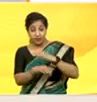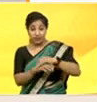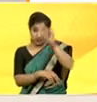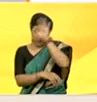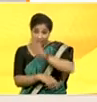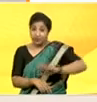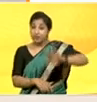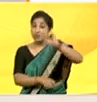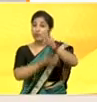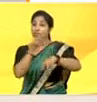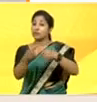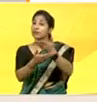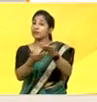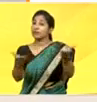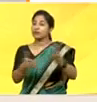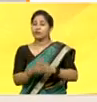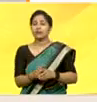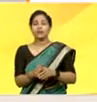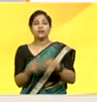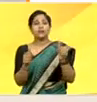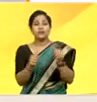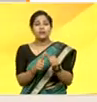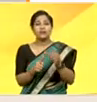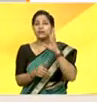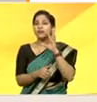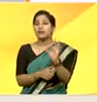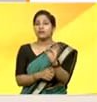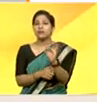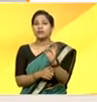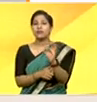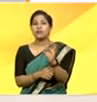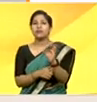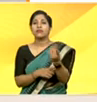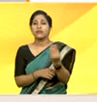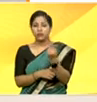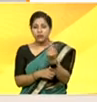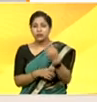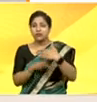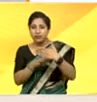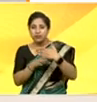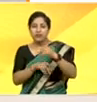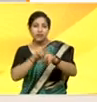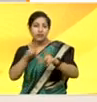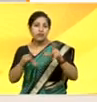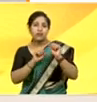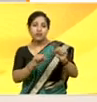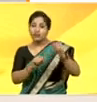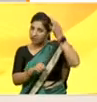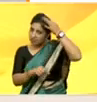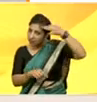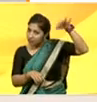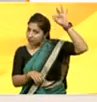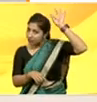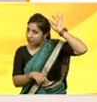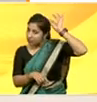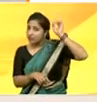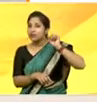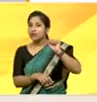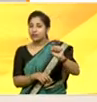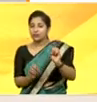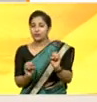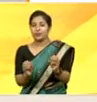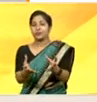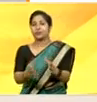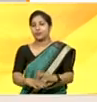देशवासिनः अद्य अहम किंचित चर्चा संस्कृत भाषायां